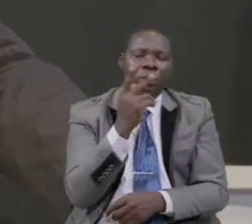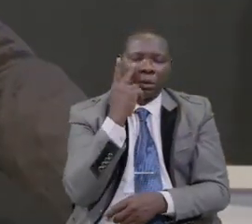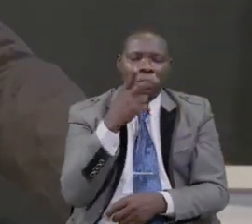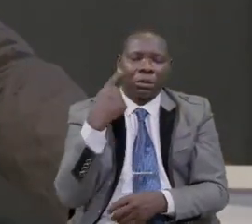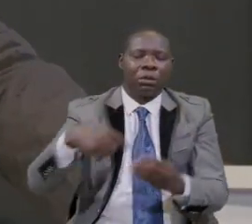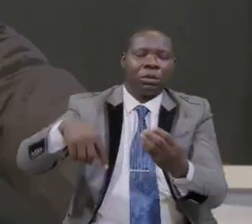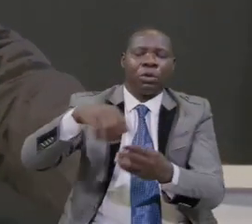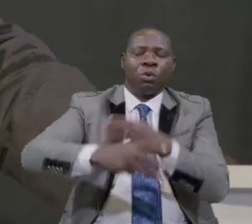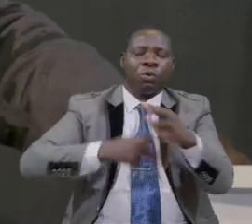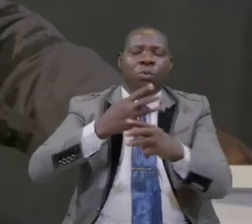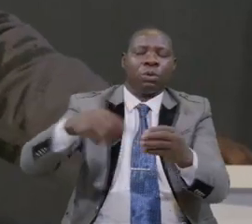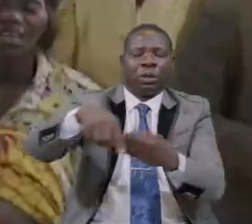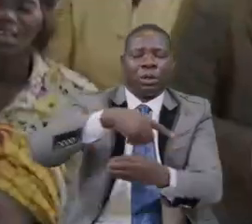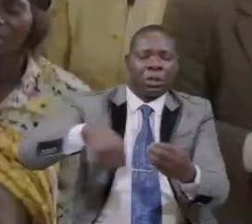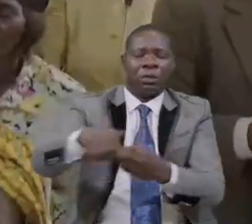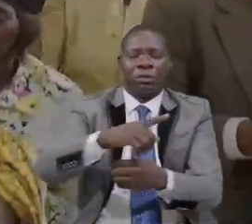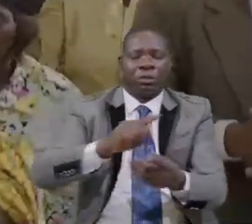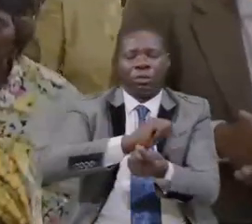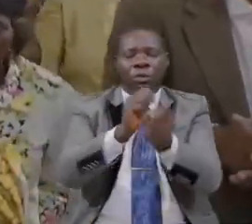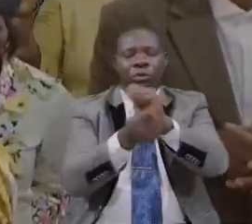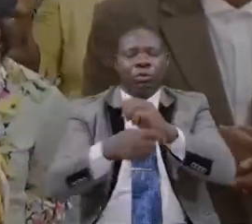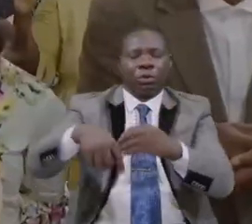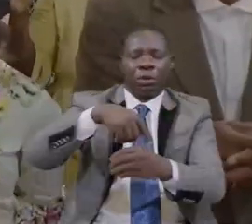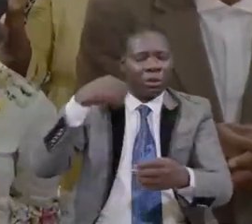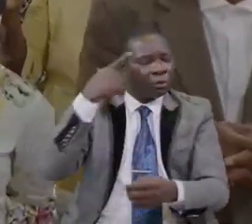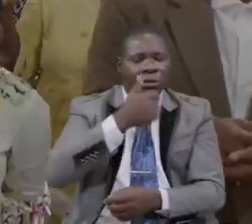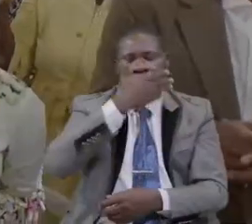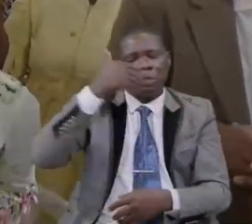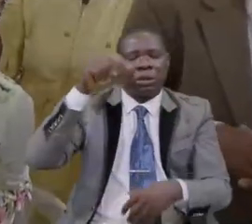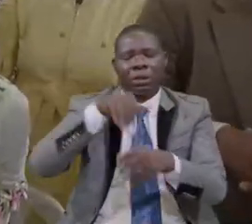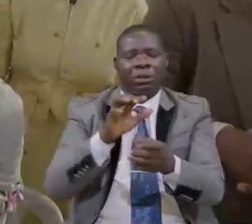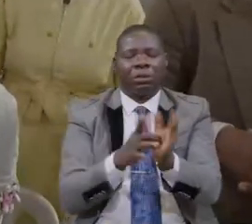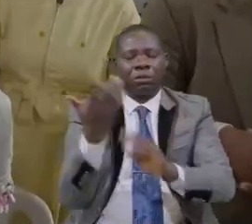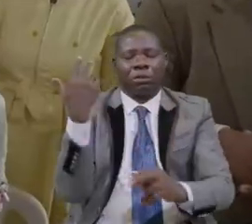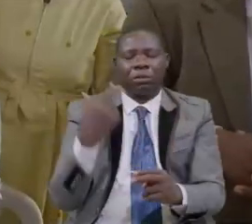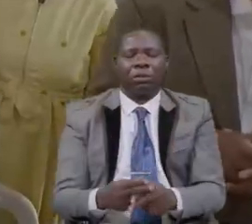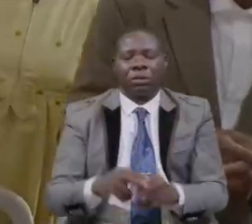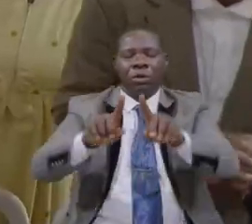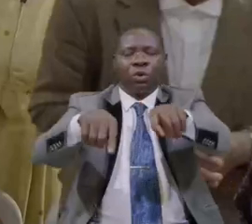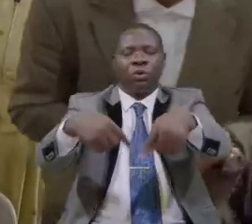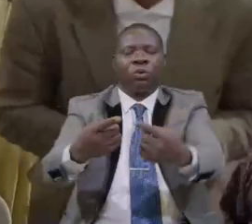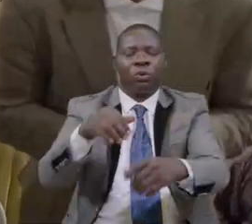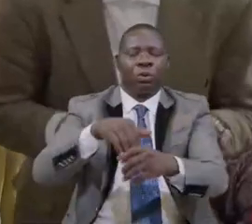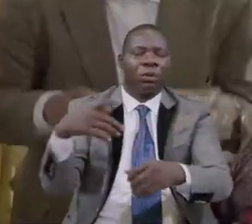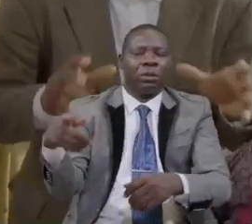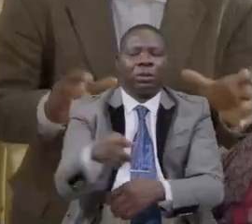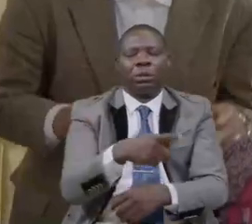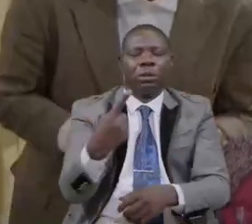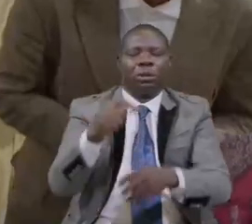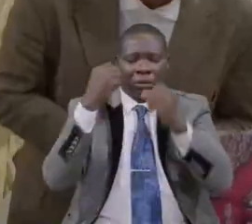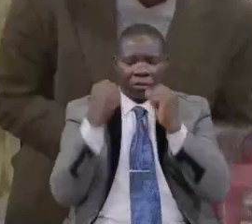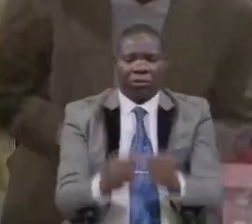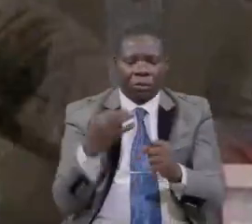toi transformé pour le meilleur. Va dans la force du Seigneur.